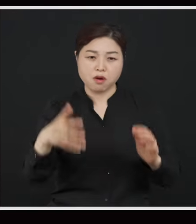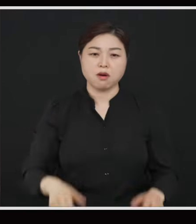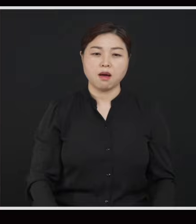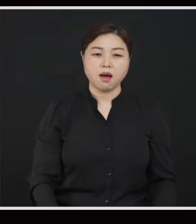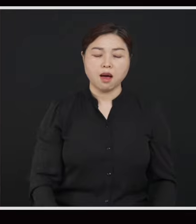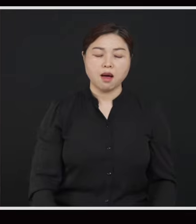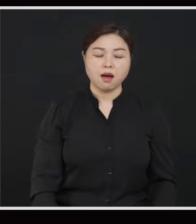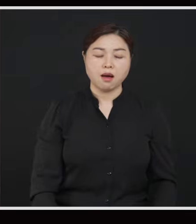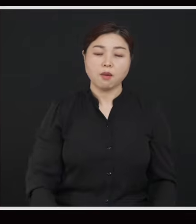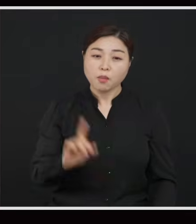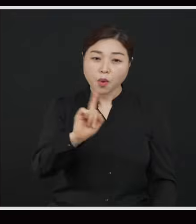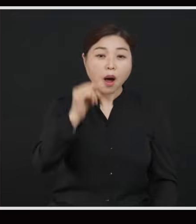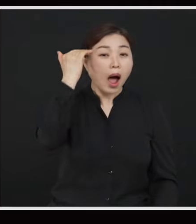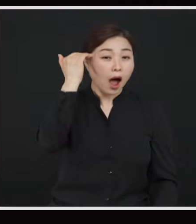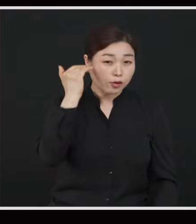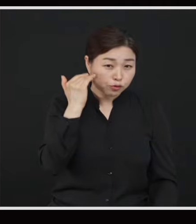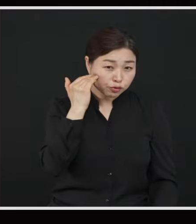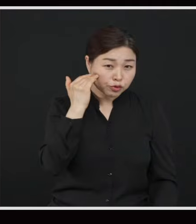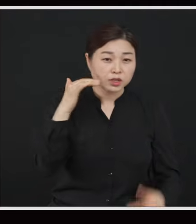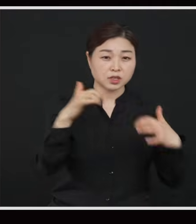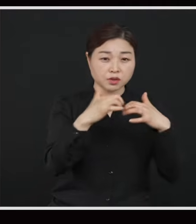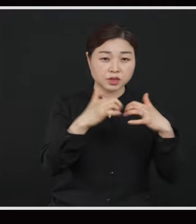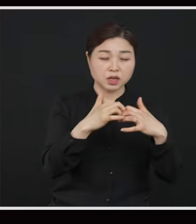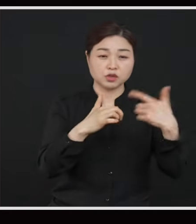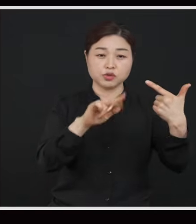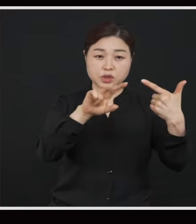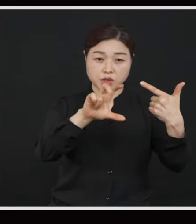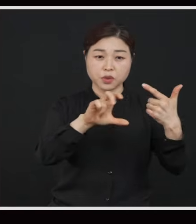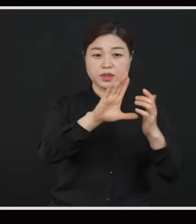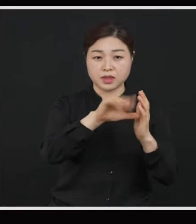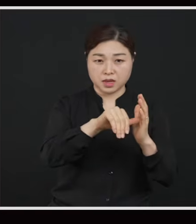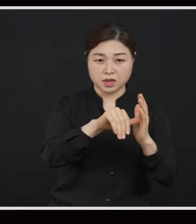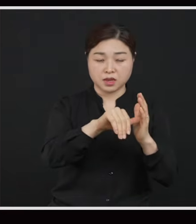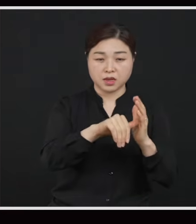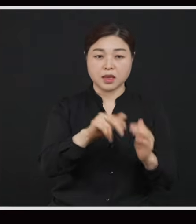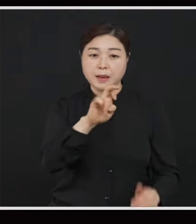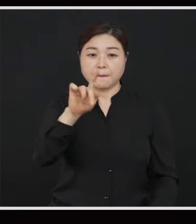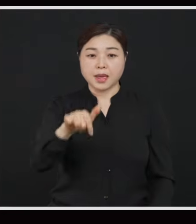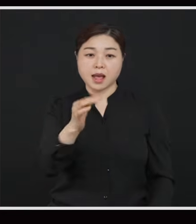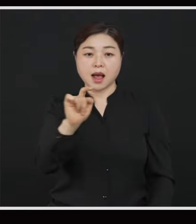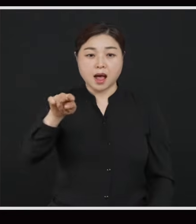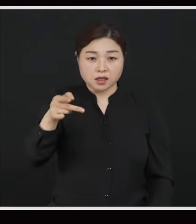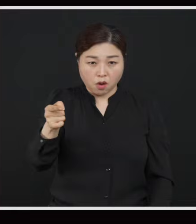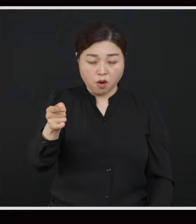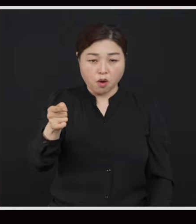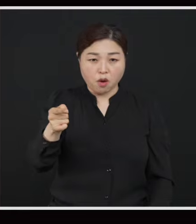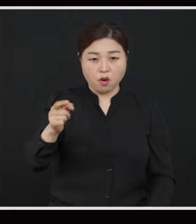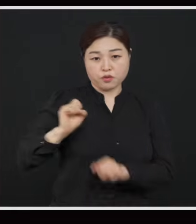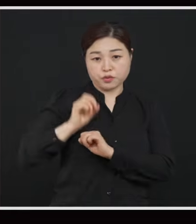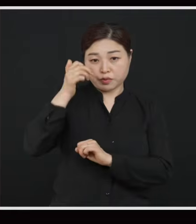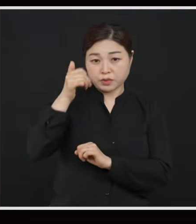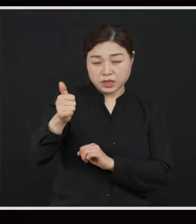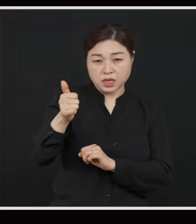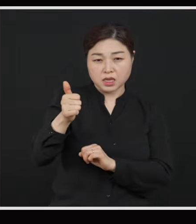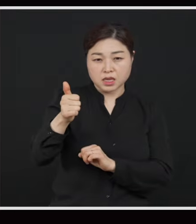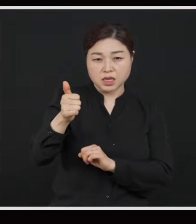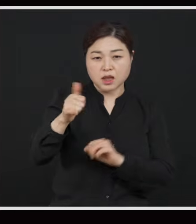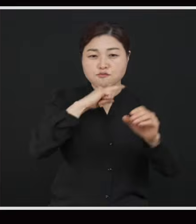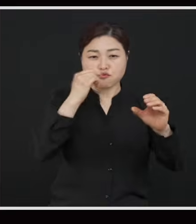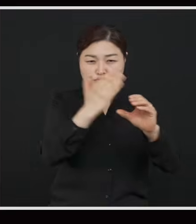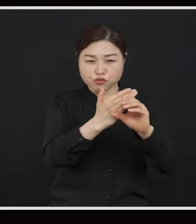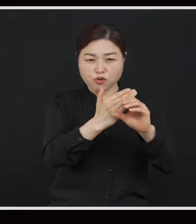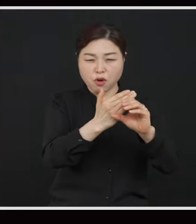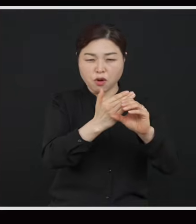전쟁 얘기가 나올 때 이제 전세가 역전이 돼서 메가더가 북한으로 치고 올라가기로